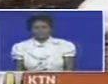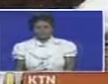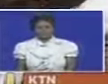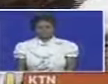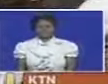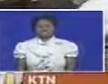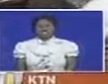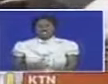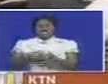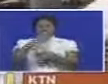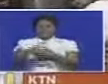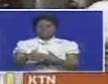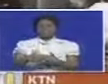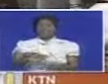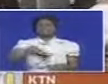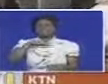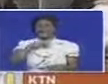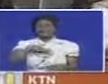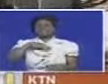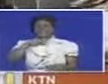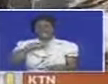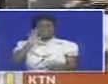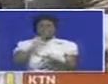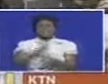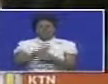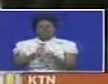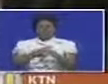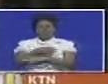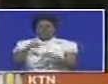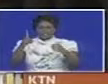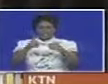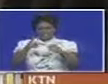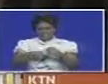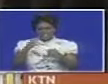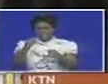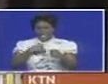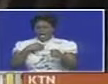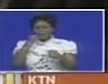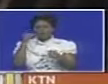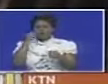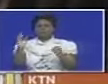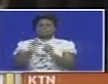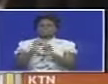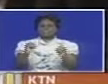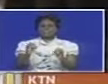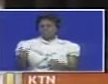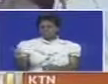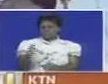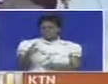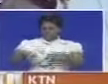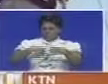Hata baada ya kuuawa kwa makumi ya watu na wengine zaidi ya 1060 kuachwa bila makao katika vita vinavyozidi kukita